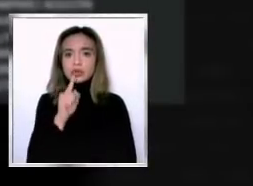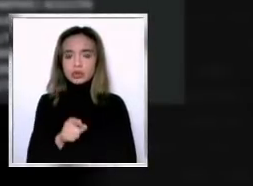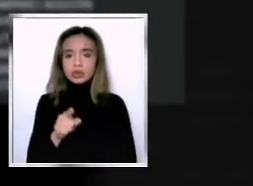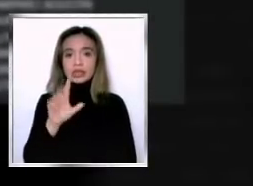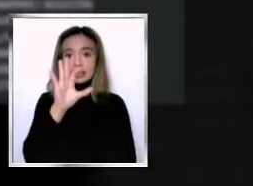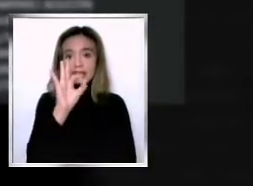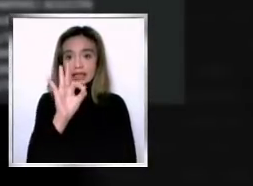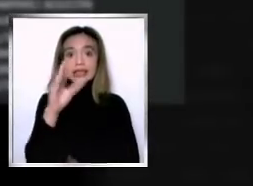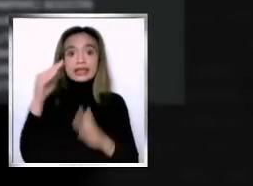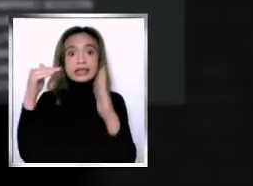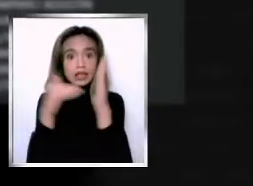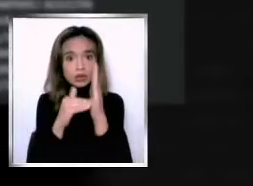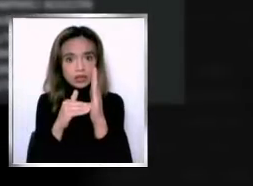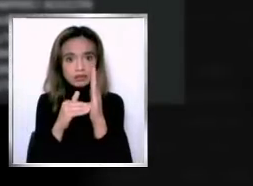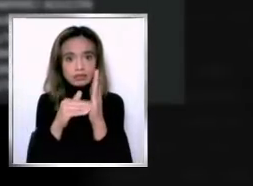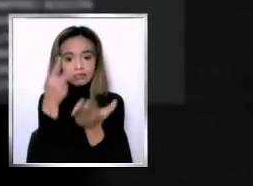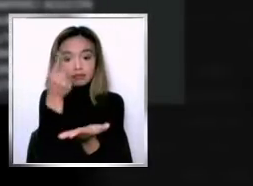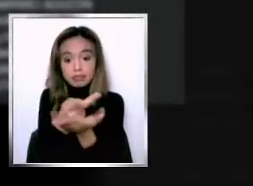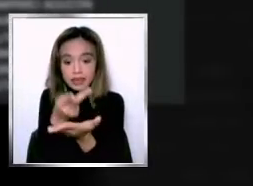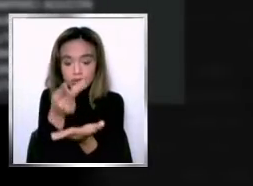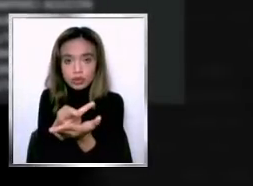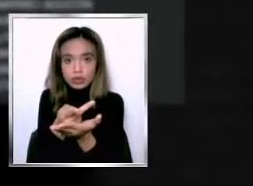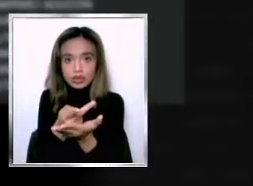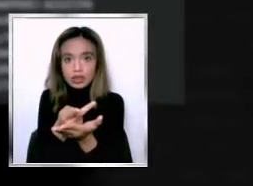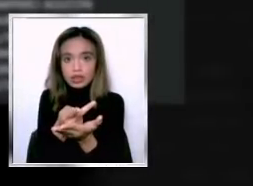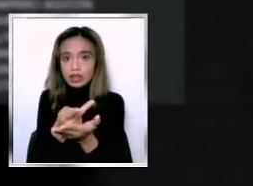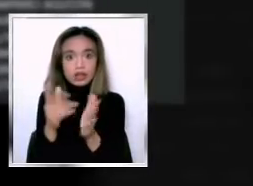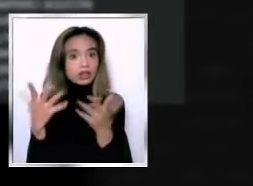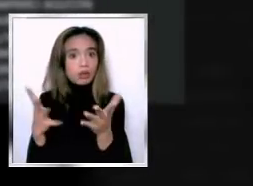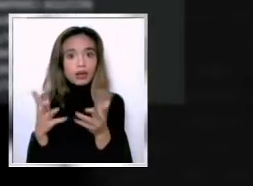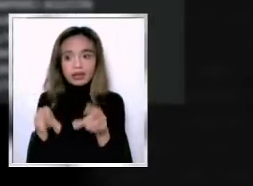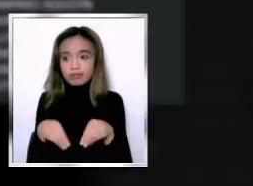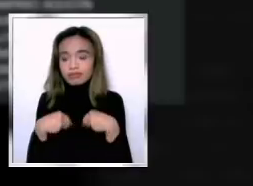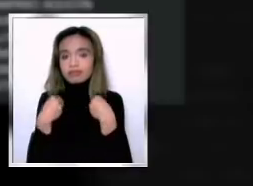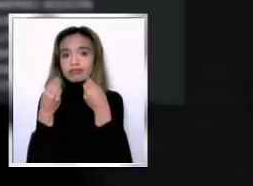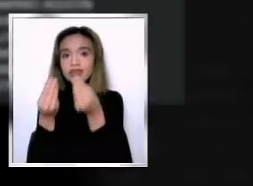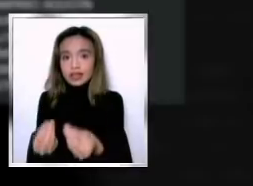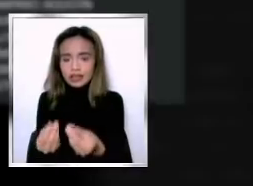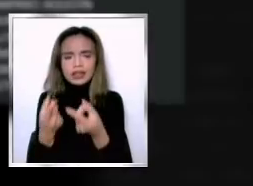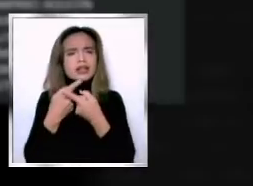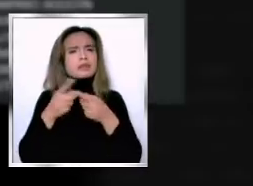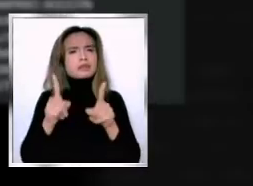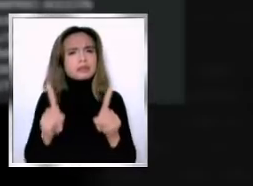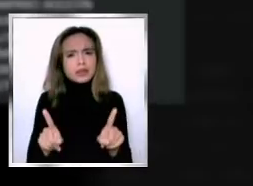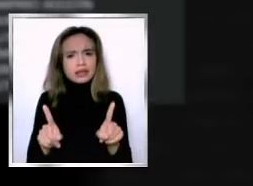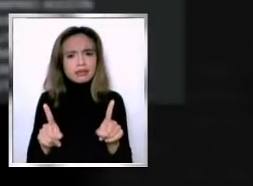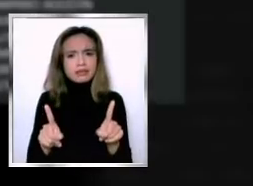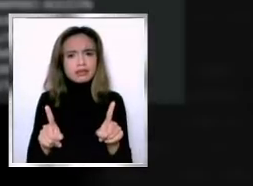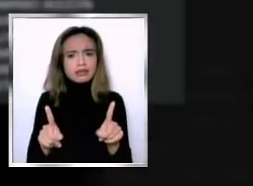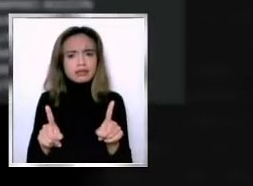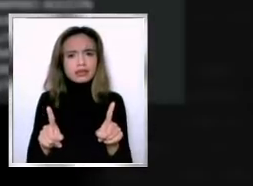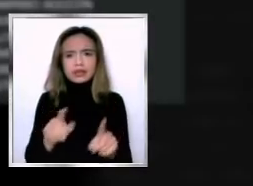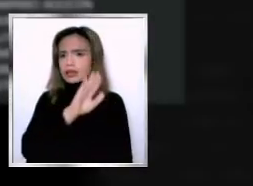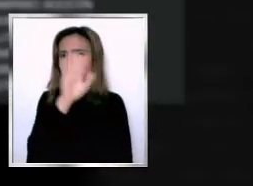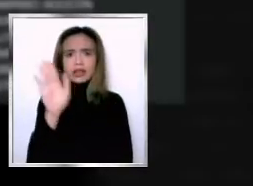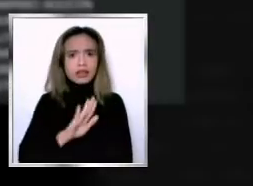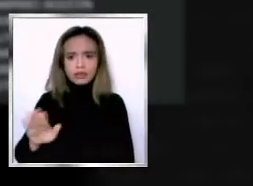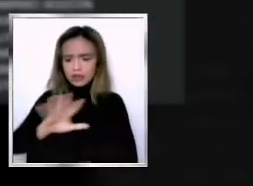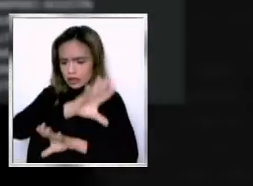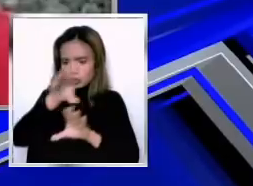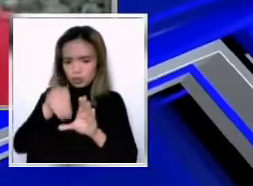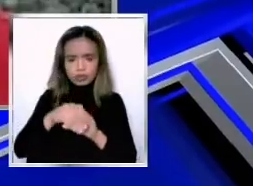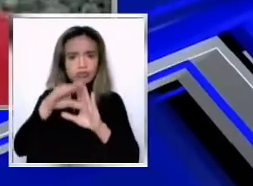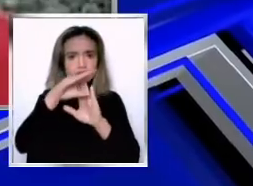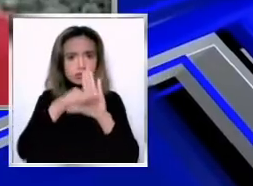pisong benepisyo ang hindi natanggap ni Lola Consolacion, pero hindi raw siya kailanman napasama sa listahan ng mga